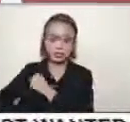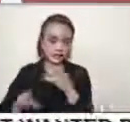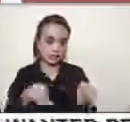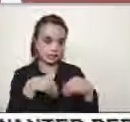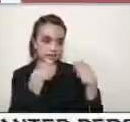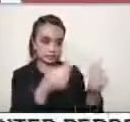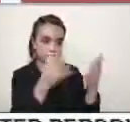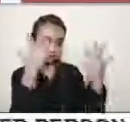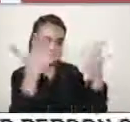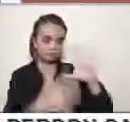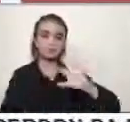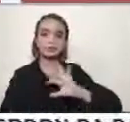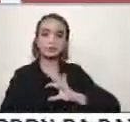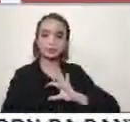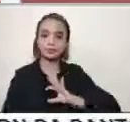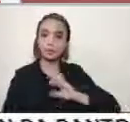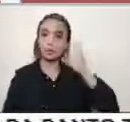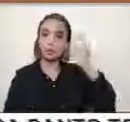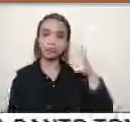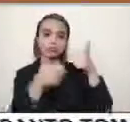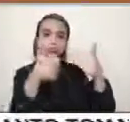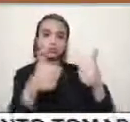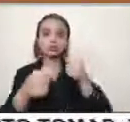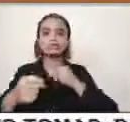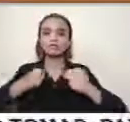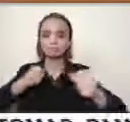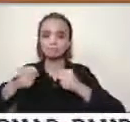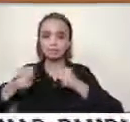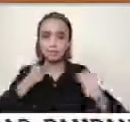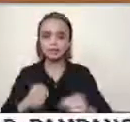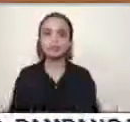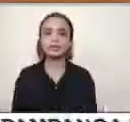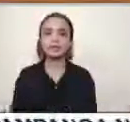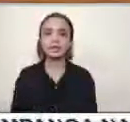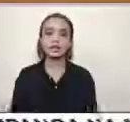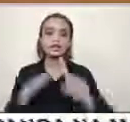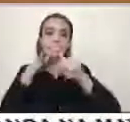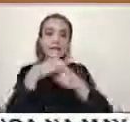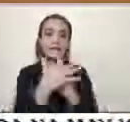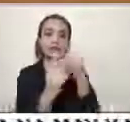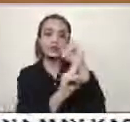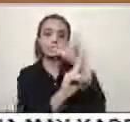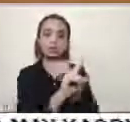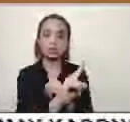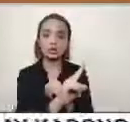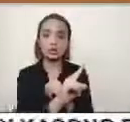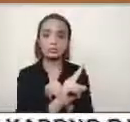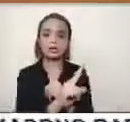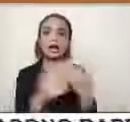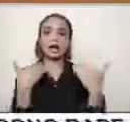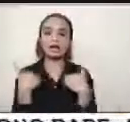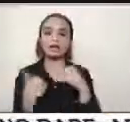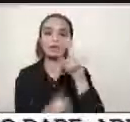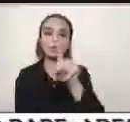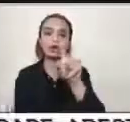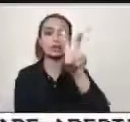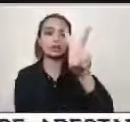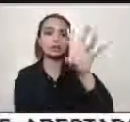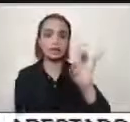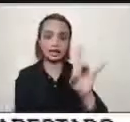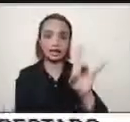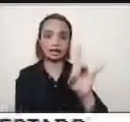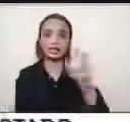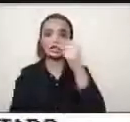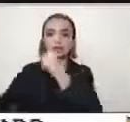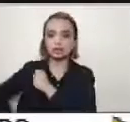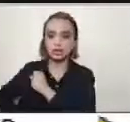sa 2024 Paris Olympics. Kasunod ito ng nakamamanghang performance ng mga atletang Pilipino na nagwagi